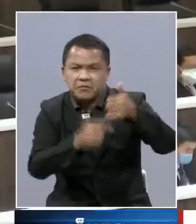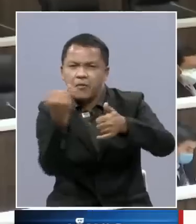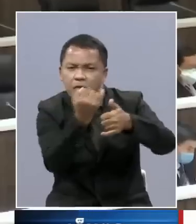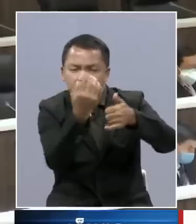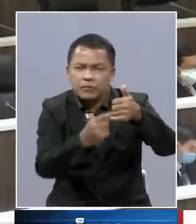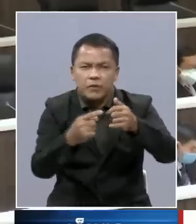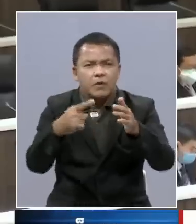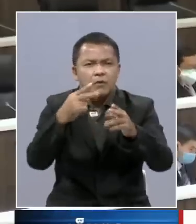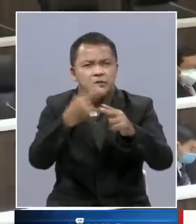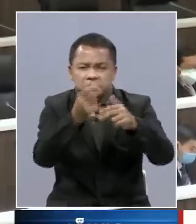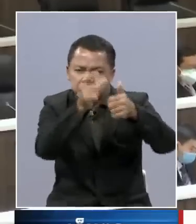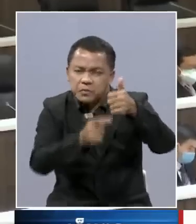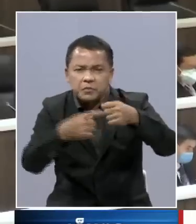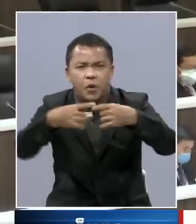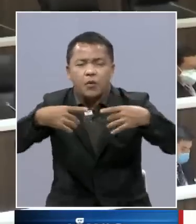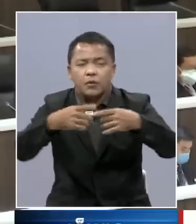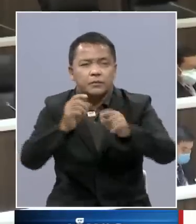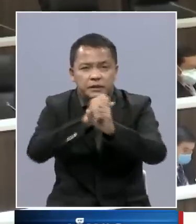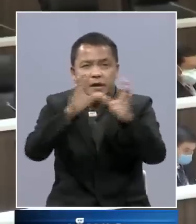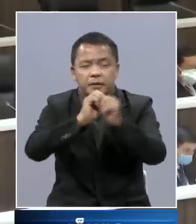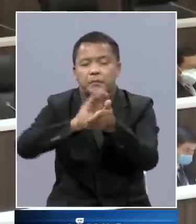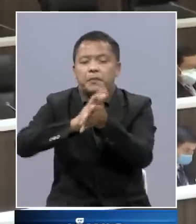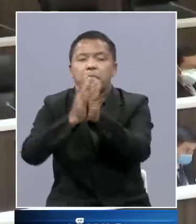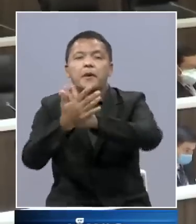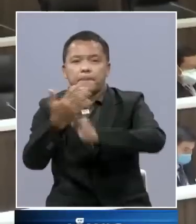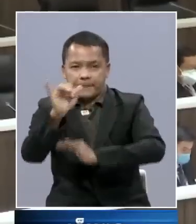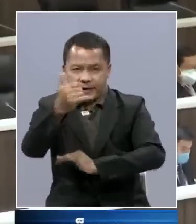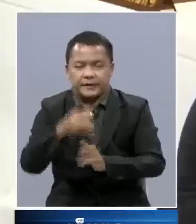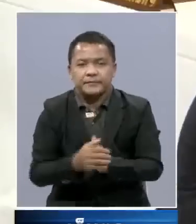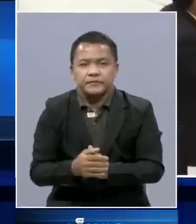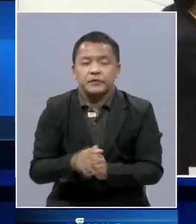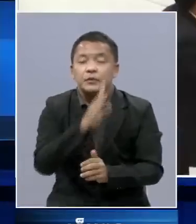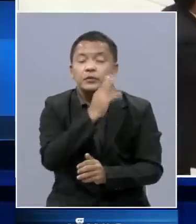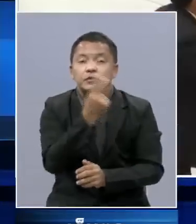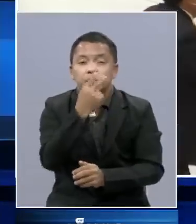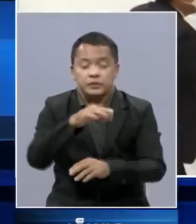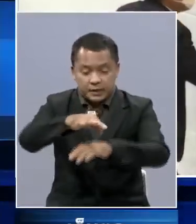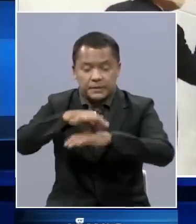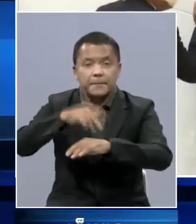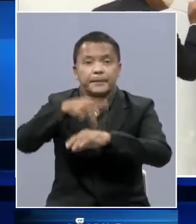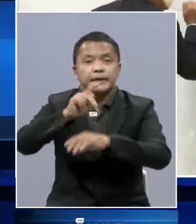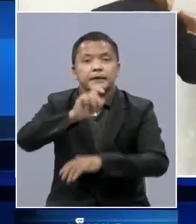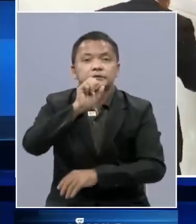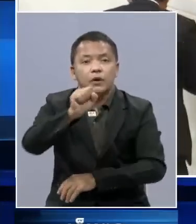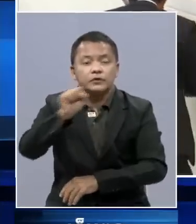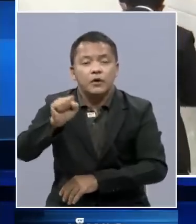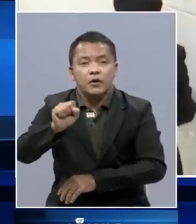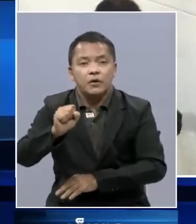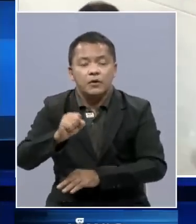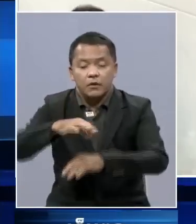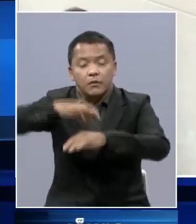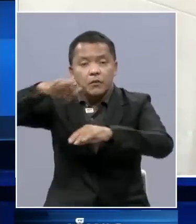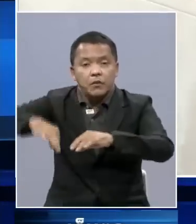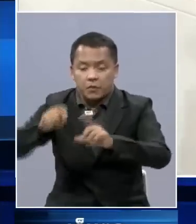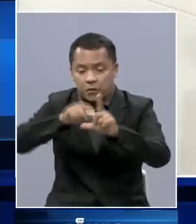แต่เนี่ยนะครับที่มันยังไม่ชัดเจนก็อาจจะเกิดการพลิกขั้วก็ได้นี่ถ้าเกิดมองกันว่าตำแหน่งประธานสภาเนี่ยหลุดมือไป